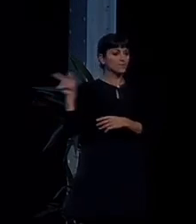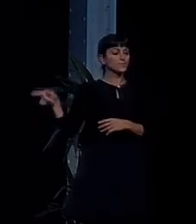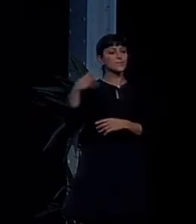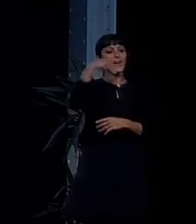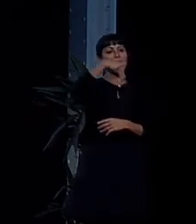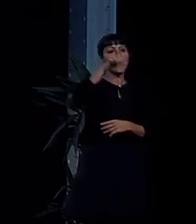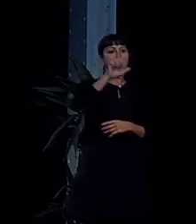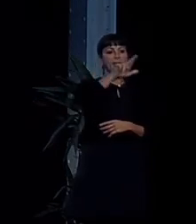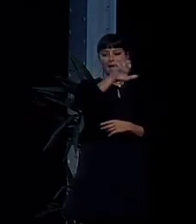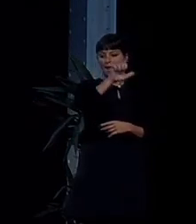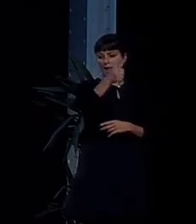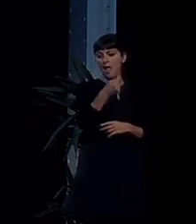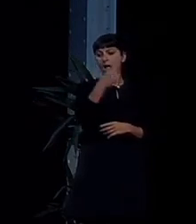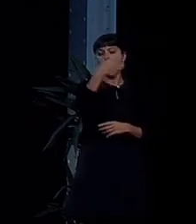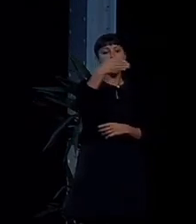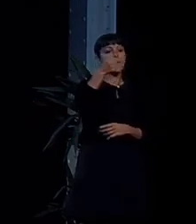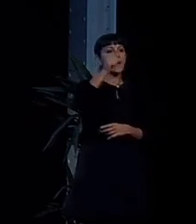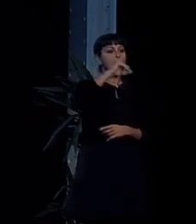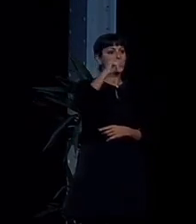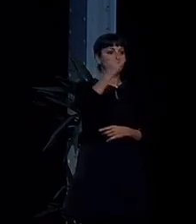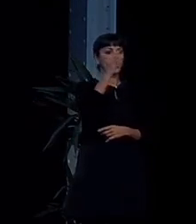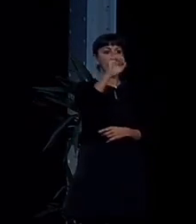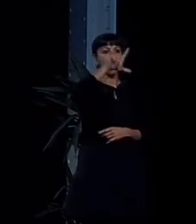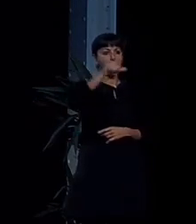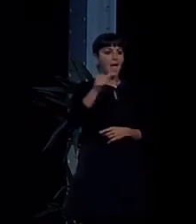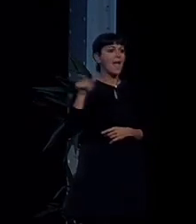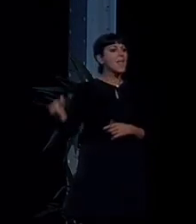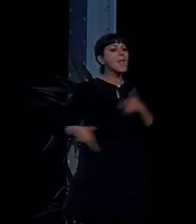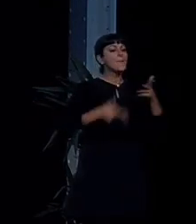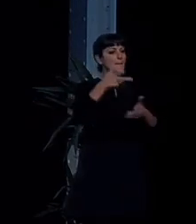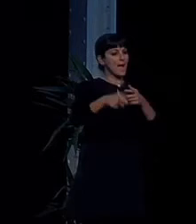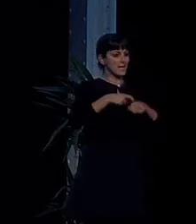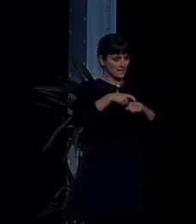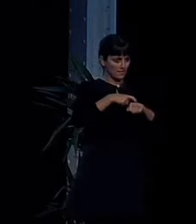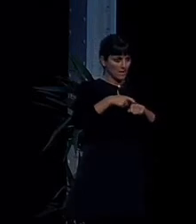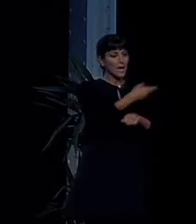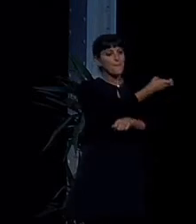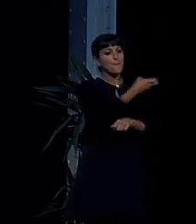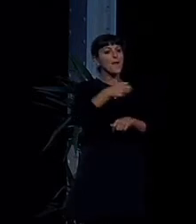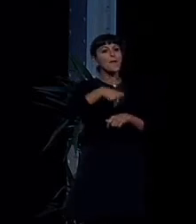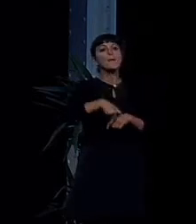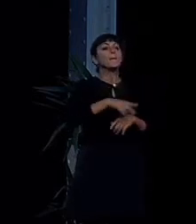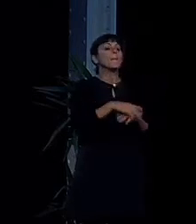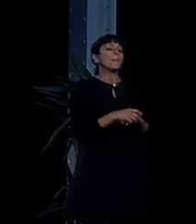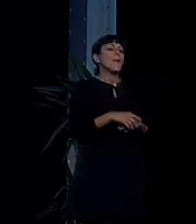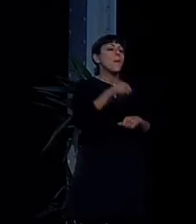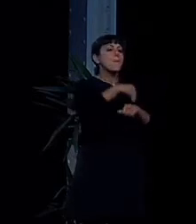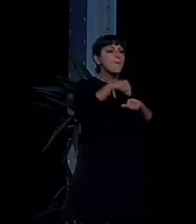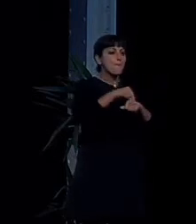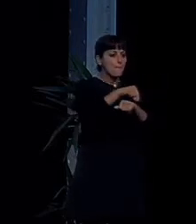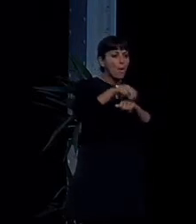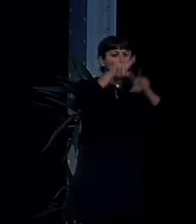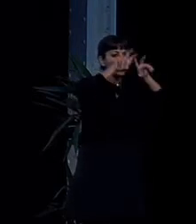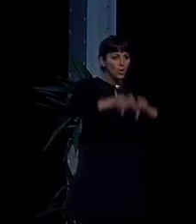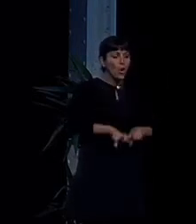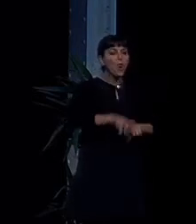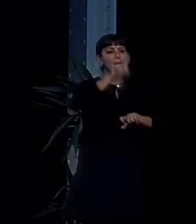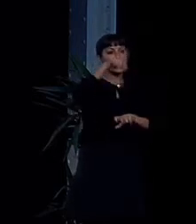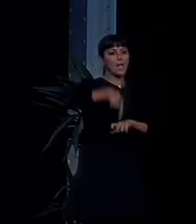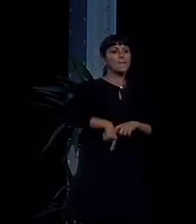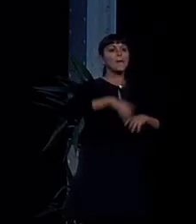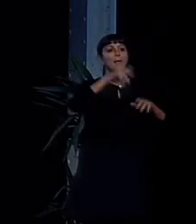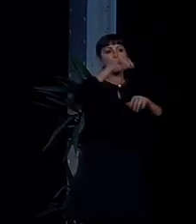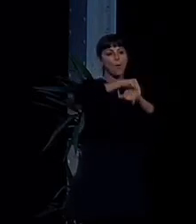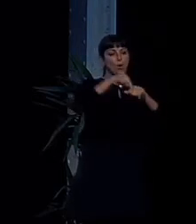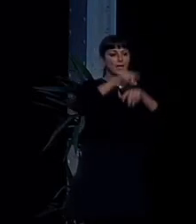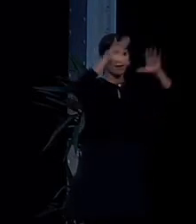Nerea Barjola, ens ve des del País Basc, és politòloga i doctora en feminismes i gènere, també és